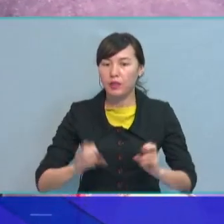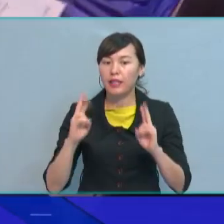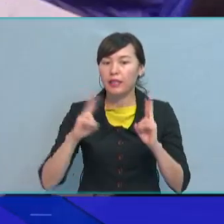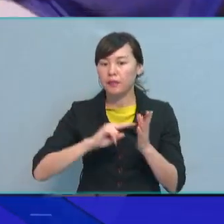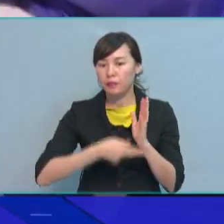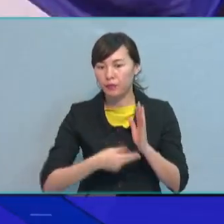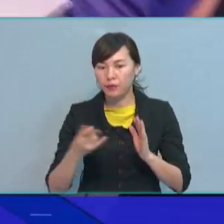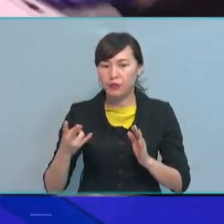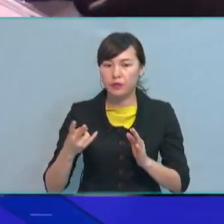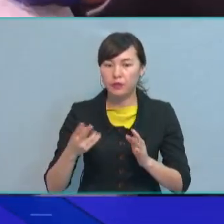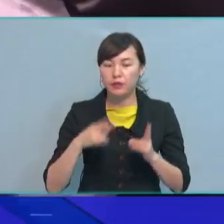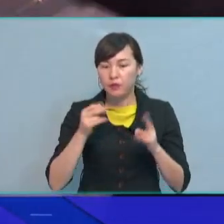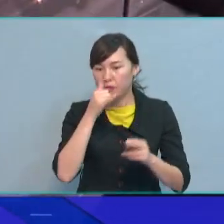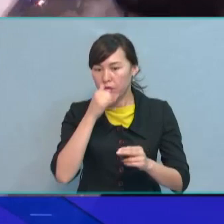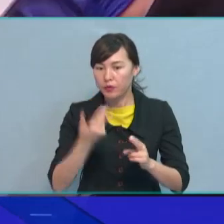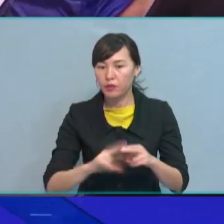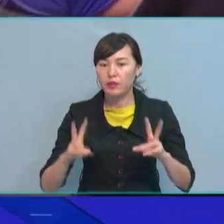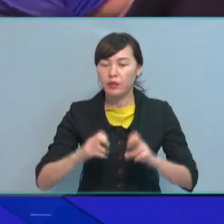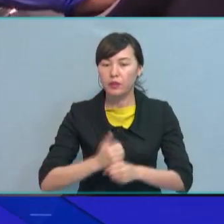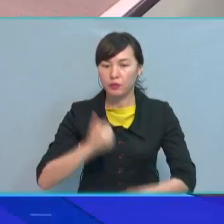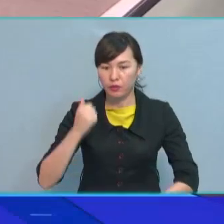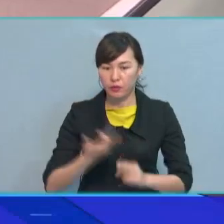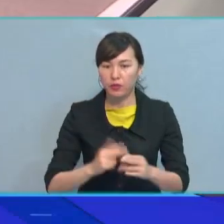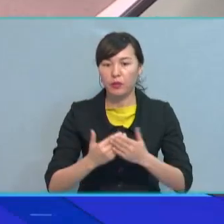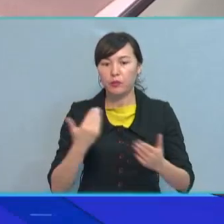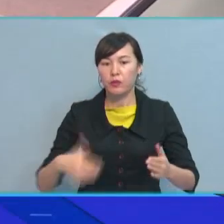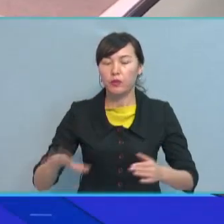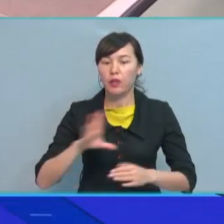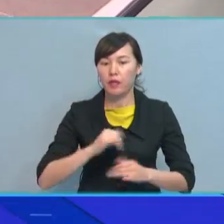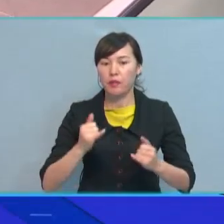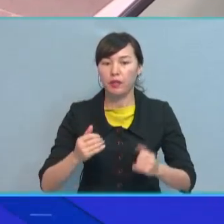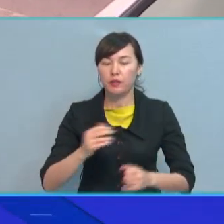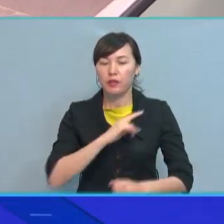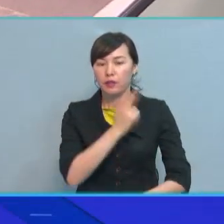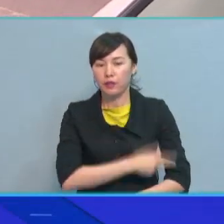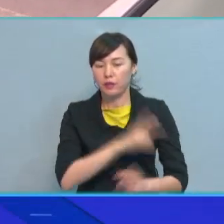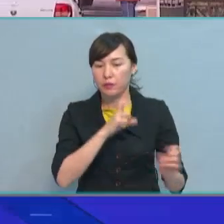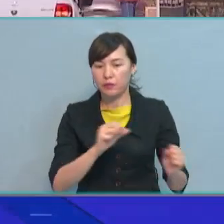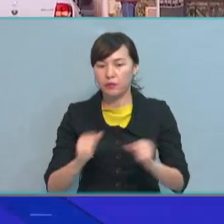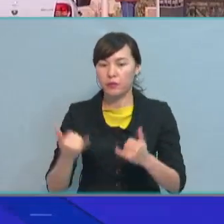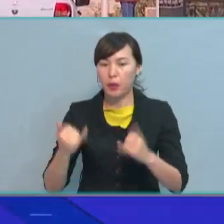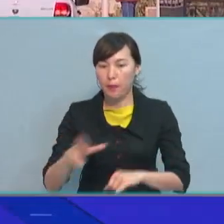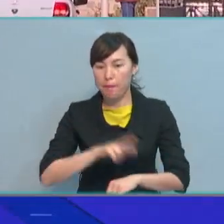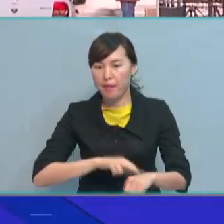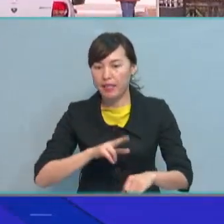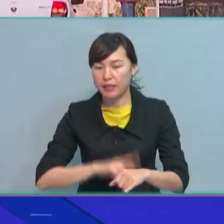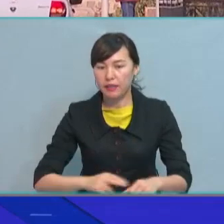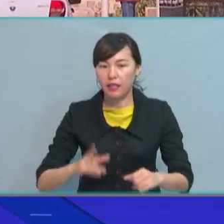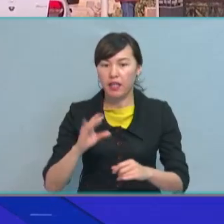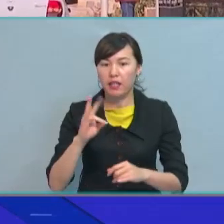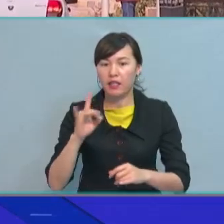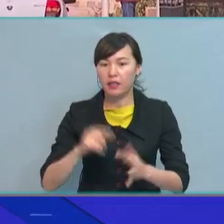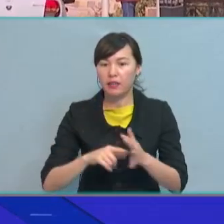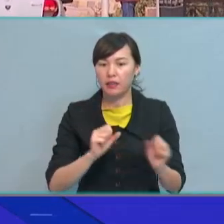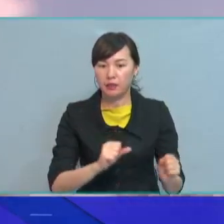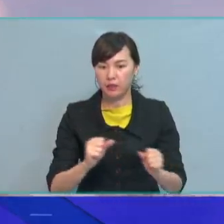арнайы анықтамасыз бара алмайды. Тексеріс қатаң. Бұрынғының батыры жауға шауып ел қорғаса, бүгінгінің батыры карантин